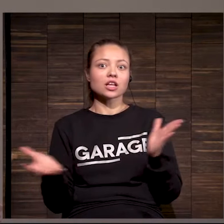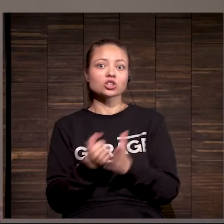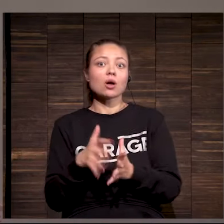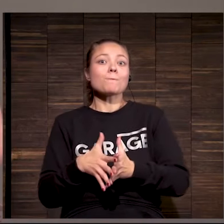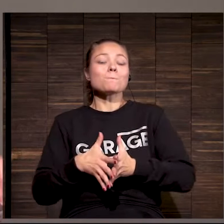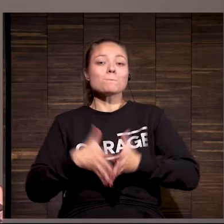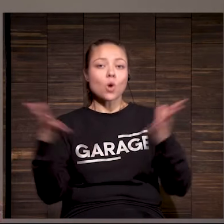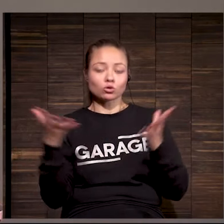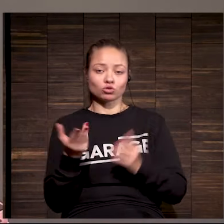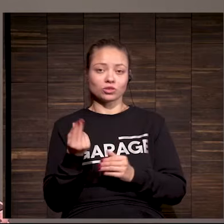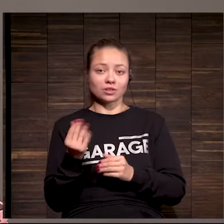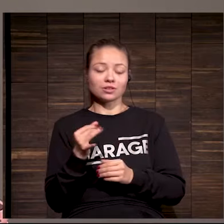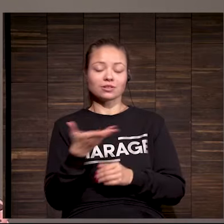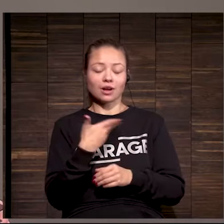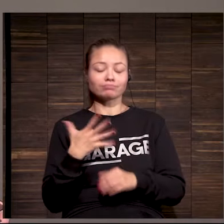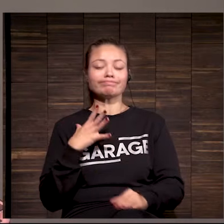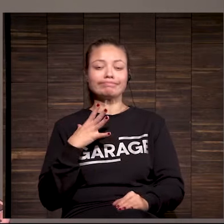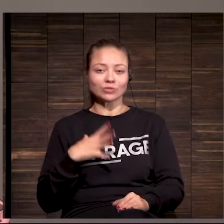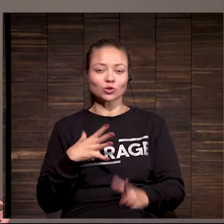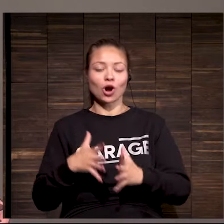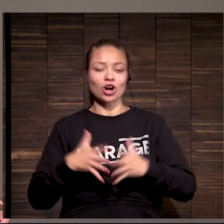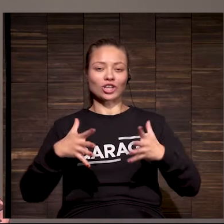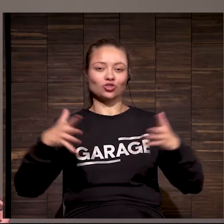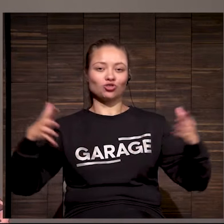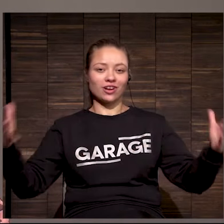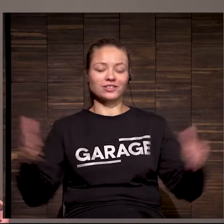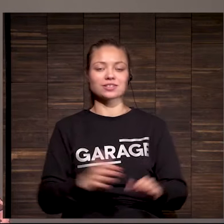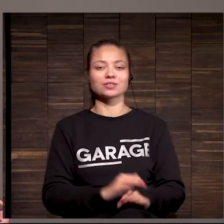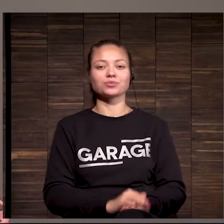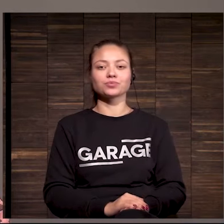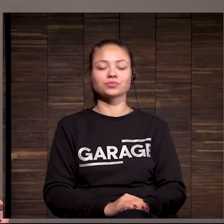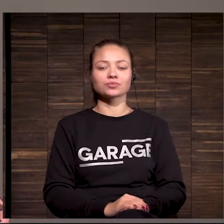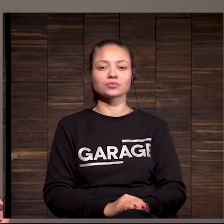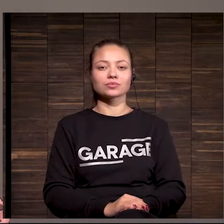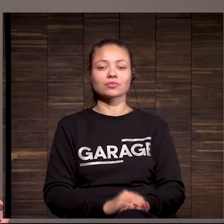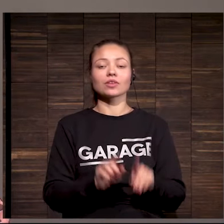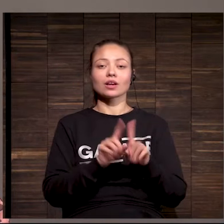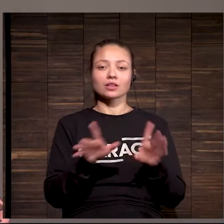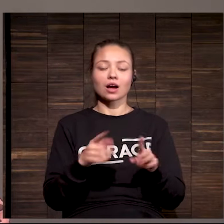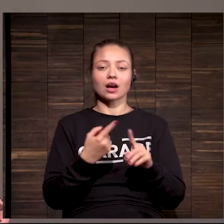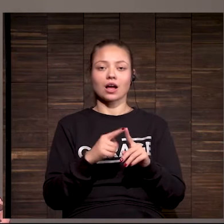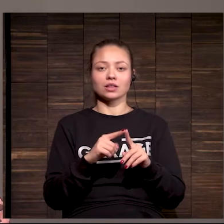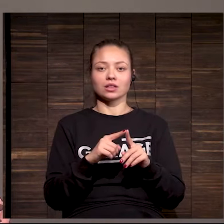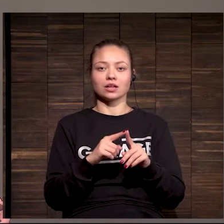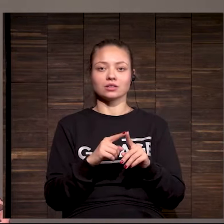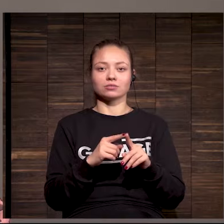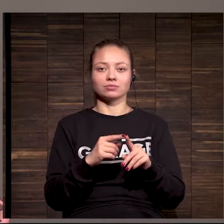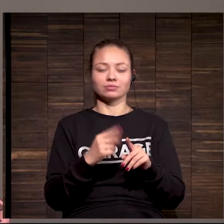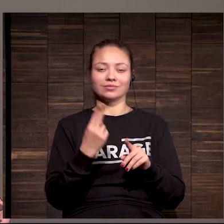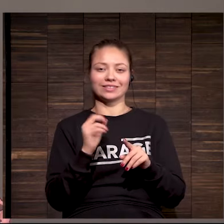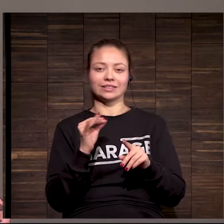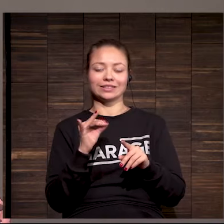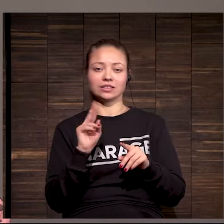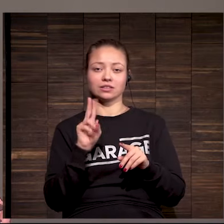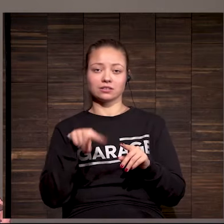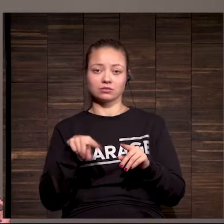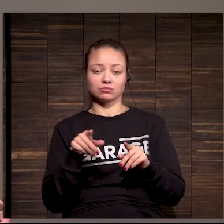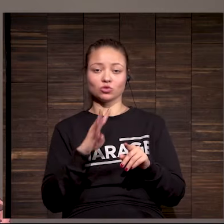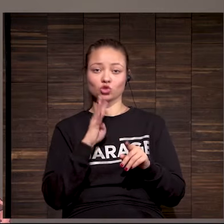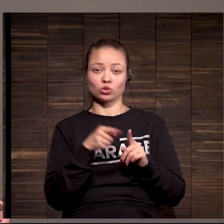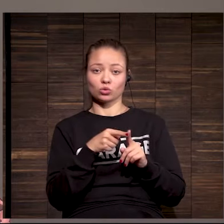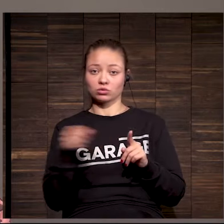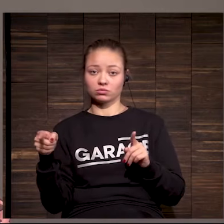денег и поэтому нам пришлось расширяться и так это цикл четырехлетний как я уже сказал